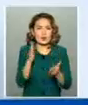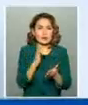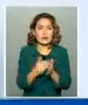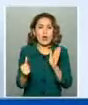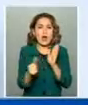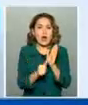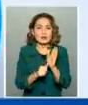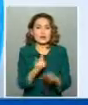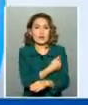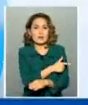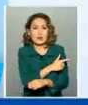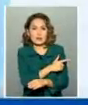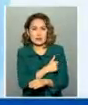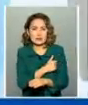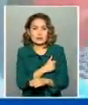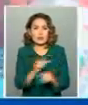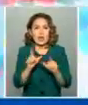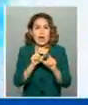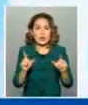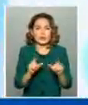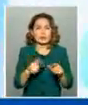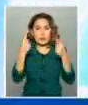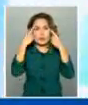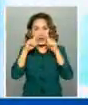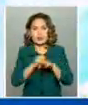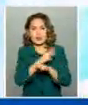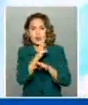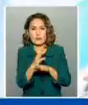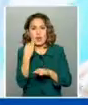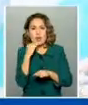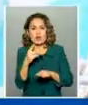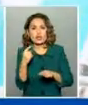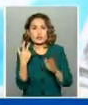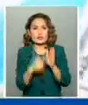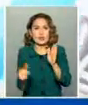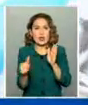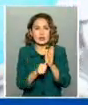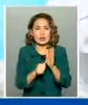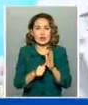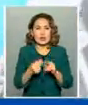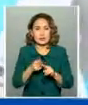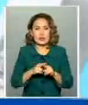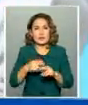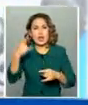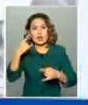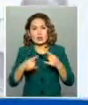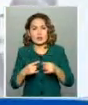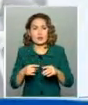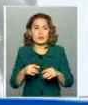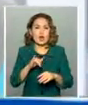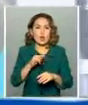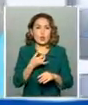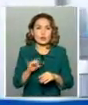жоғарғы оқу орны озық медициналық құралдармен жабдықталған. 8 инсульт орталығы ашылып, 186 телемедициналық орталық шетелдің